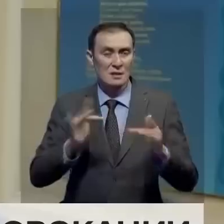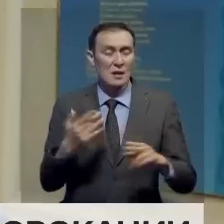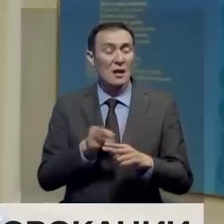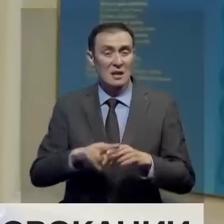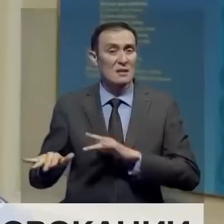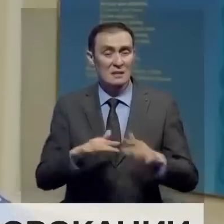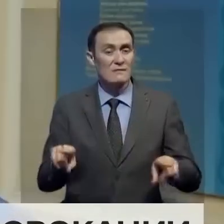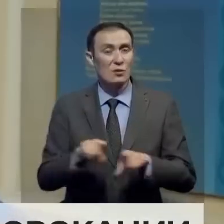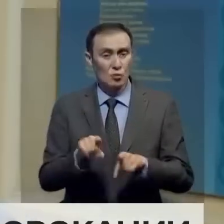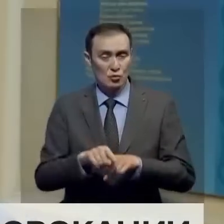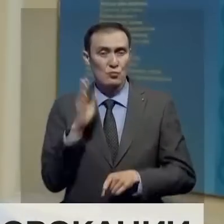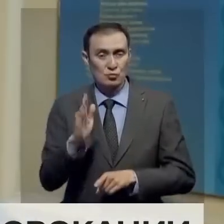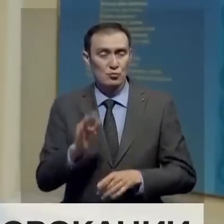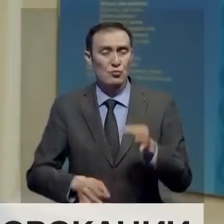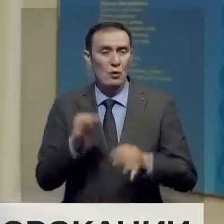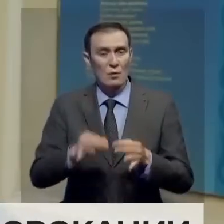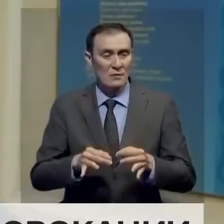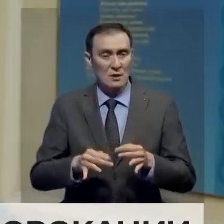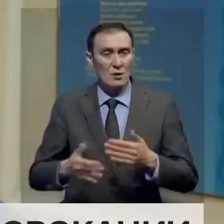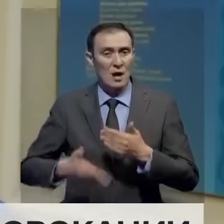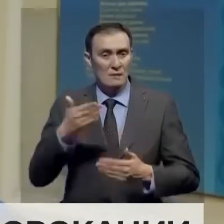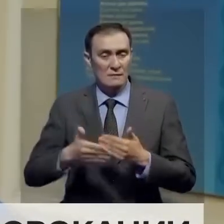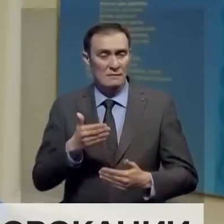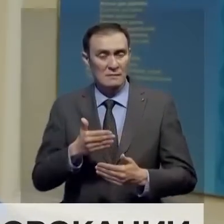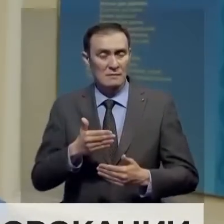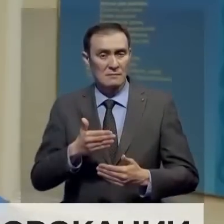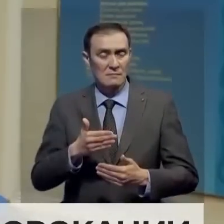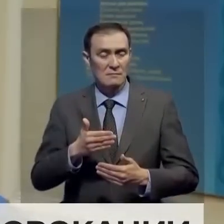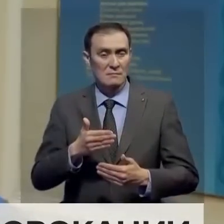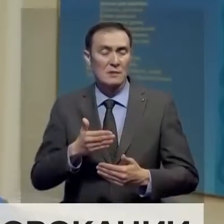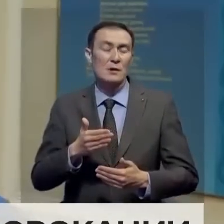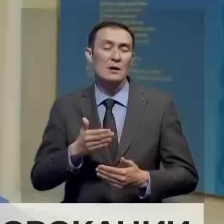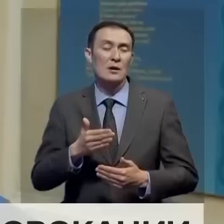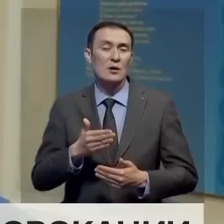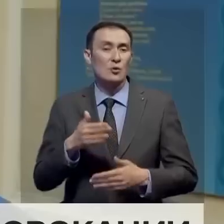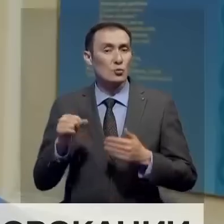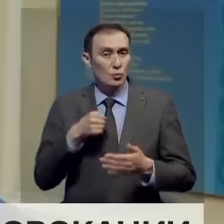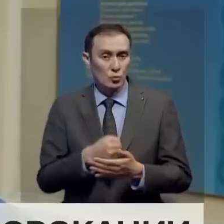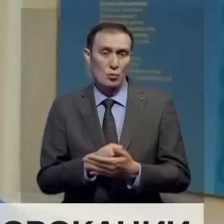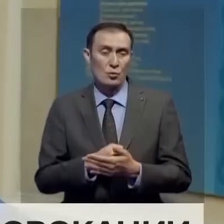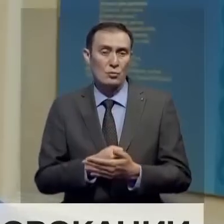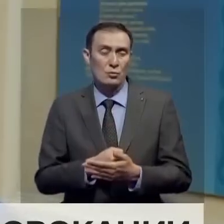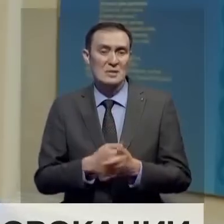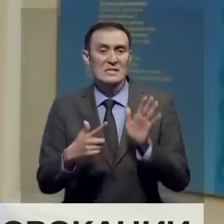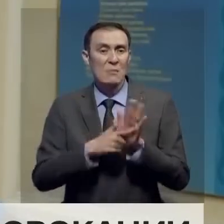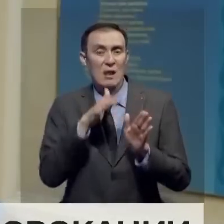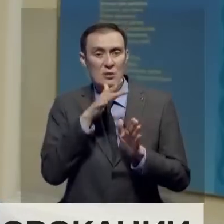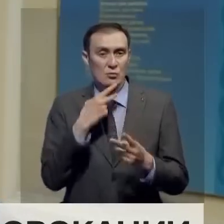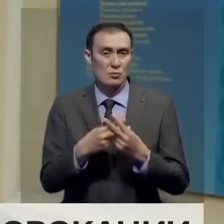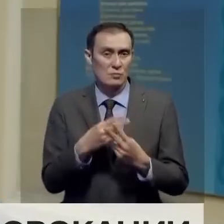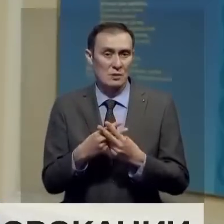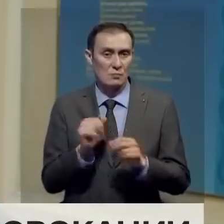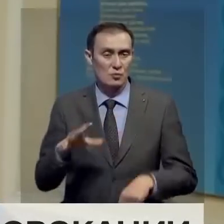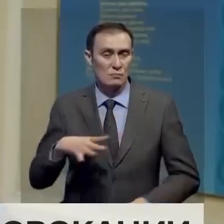также влекут уголовные наказуемые деяния вплоть до 7 лет лишения